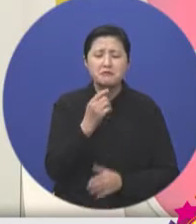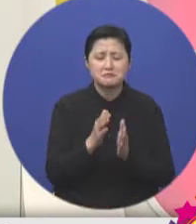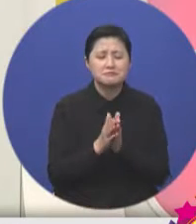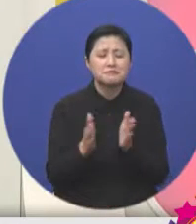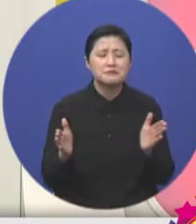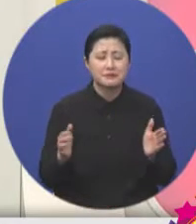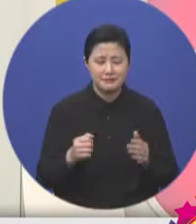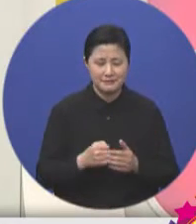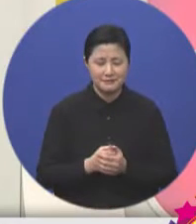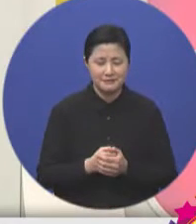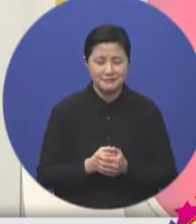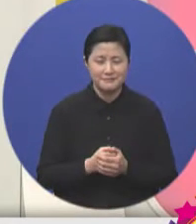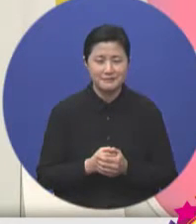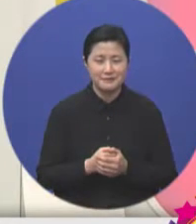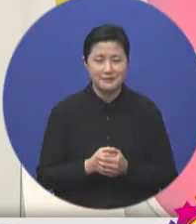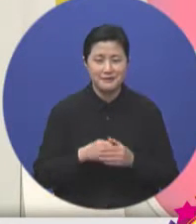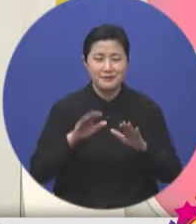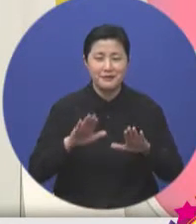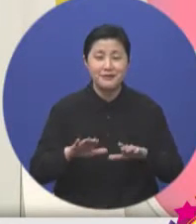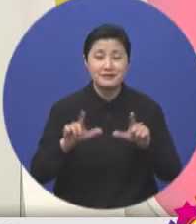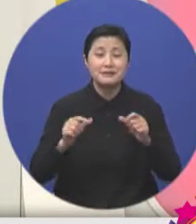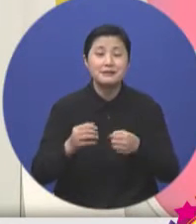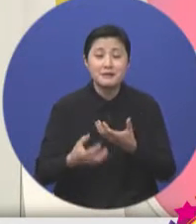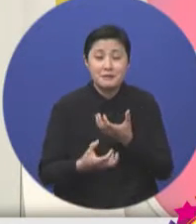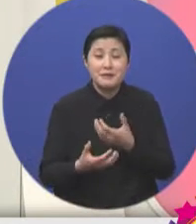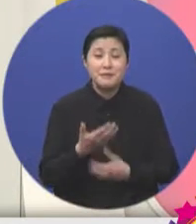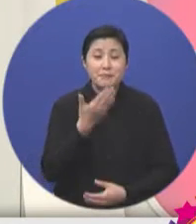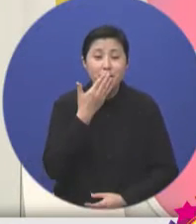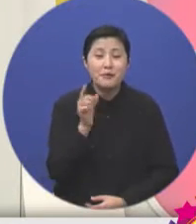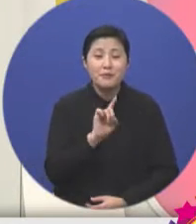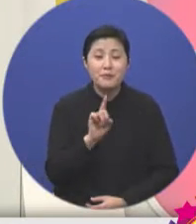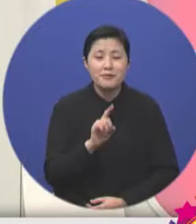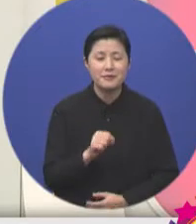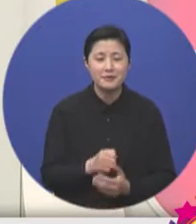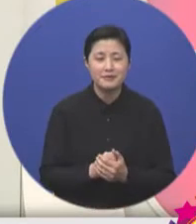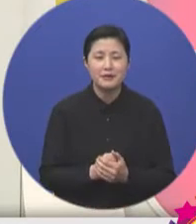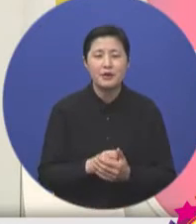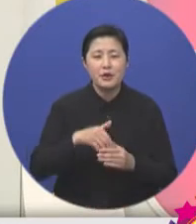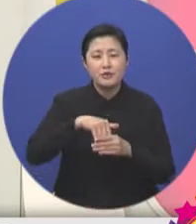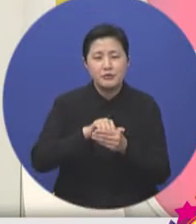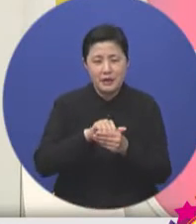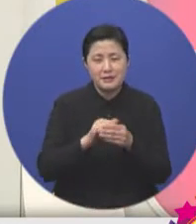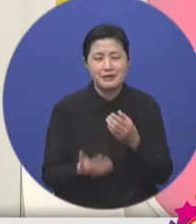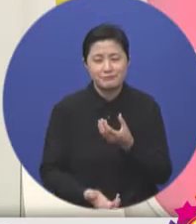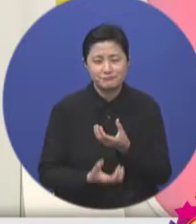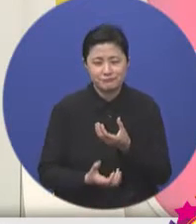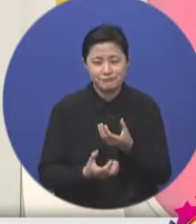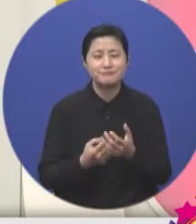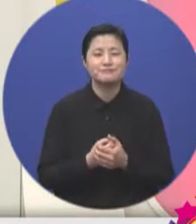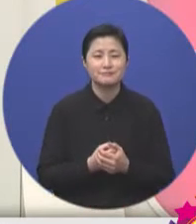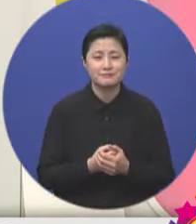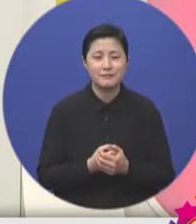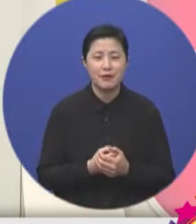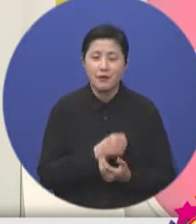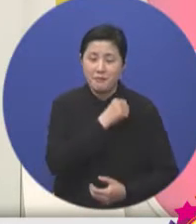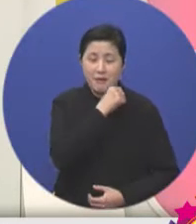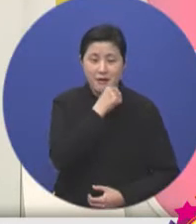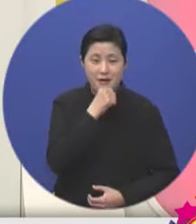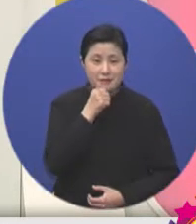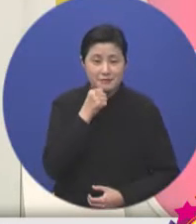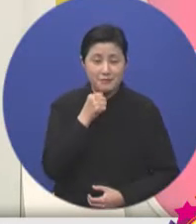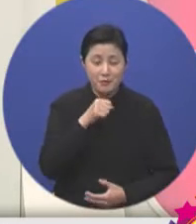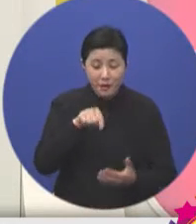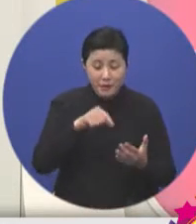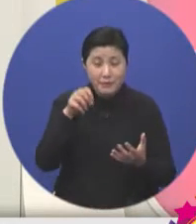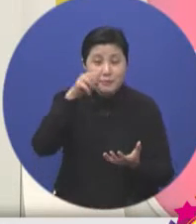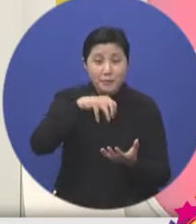뭐. 오늘 뭐에 드셨어요, 그러면 아버님? 오늘은 된장찌개. 된장찌개. 오, 맛있는 거 드셨네. 야, 된장찌개 뭐